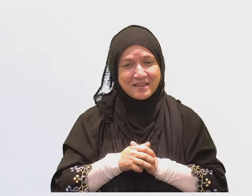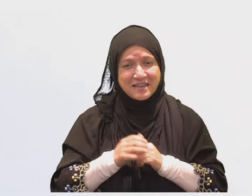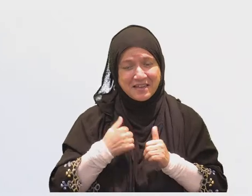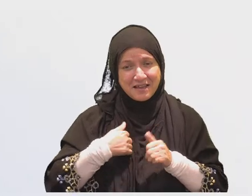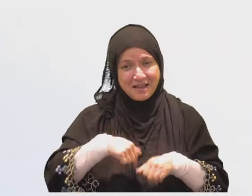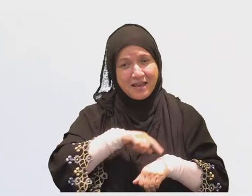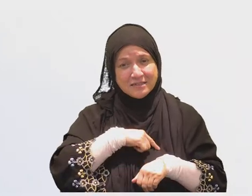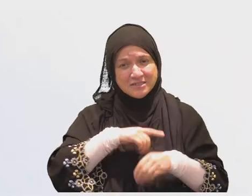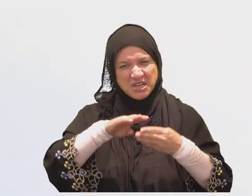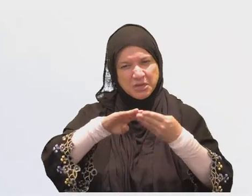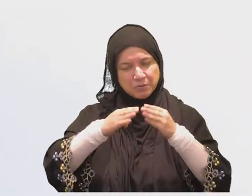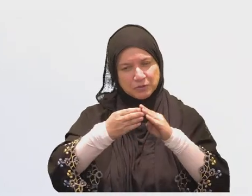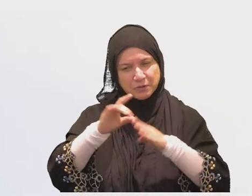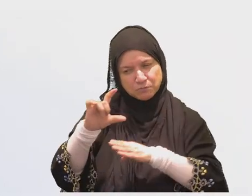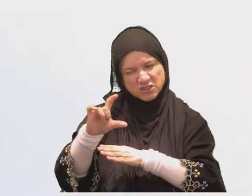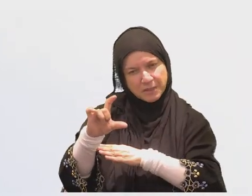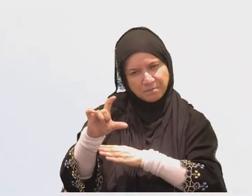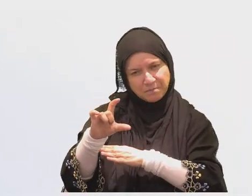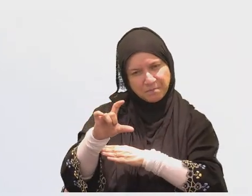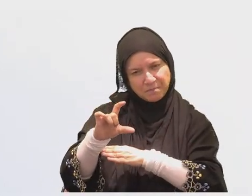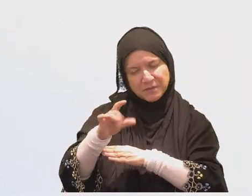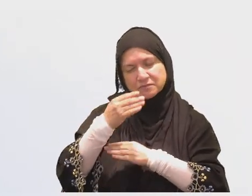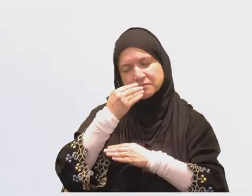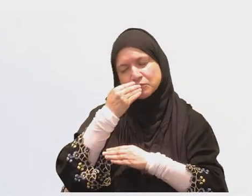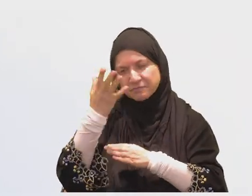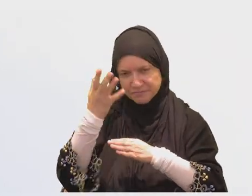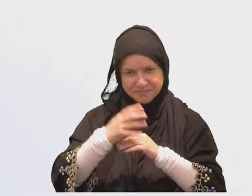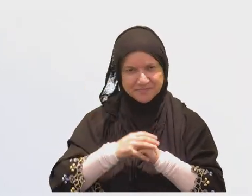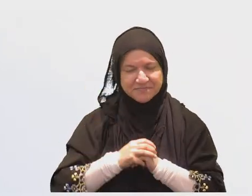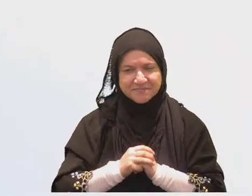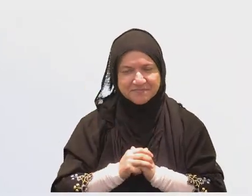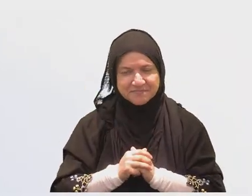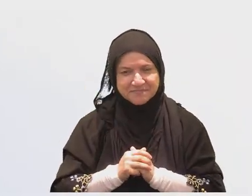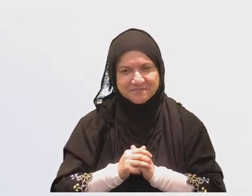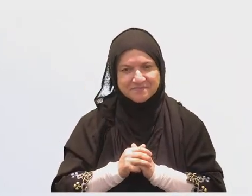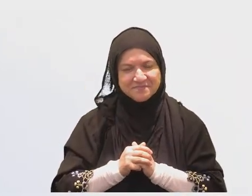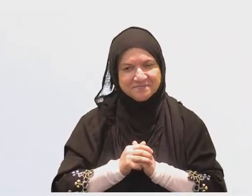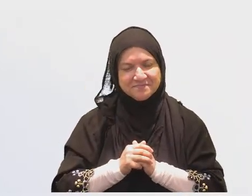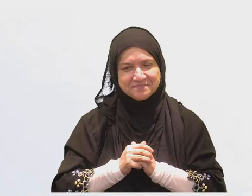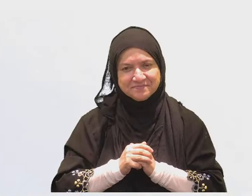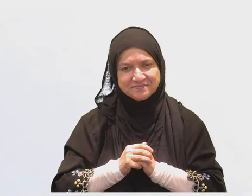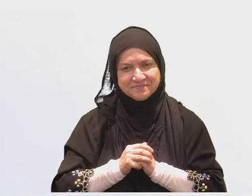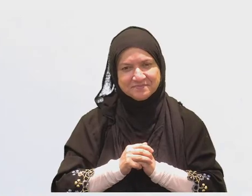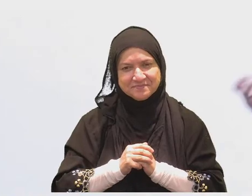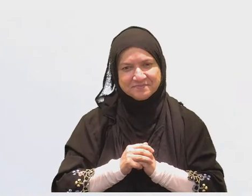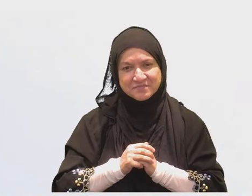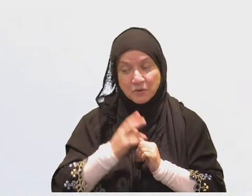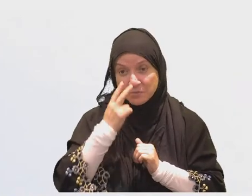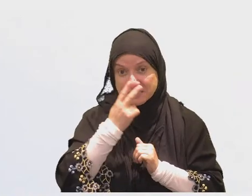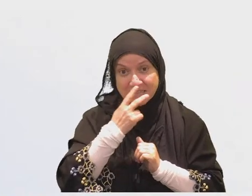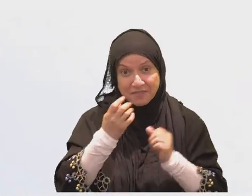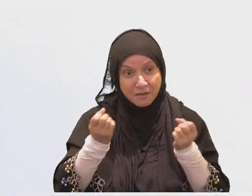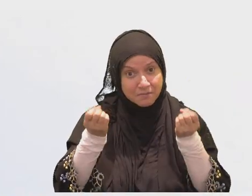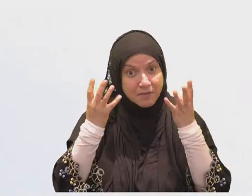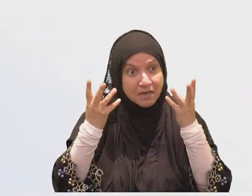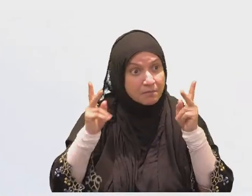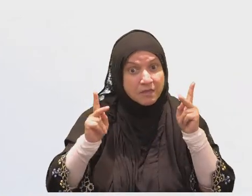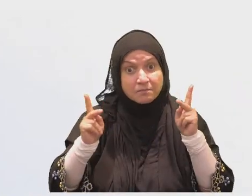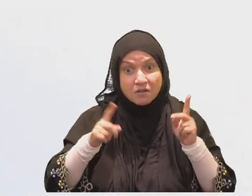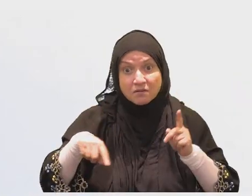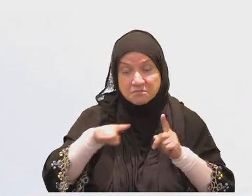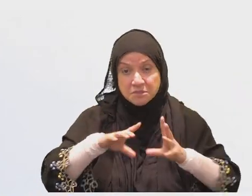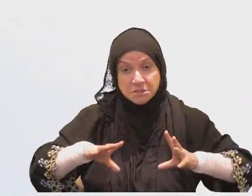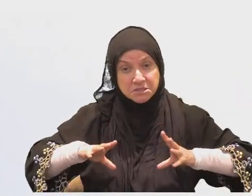توديهم وتراحمهم وتعاطفهم مثل الجسد. Then the likeness of the believers in their